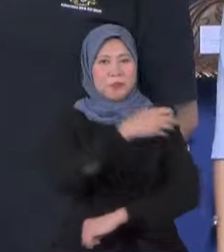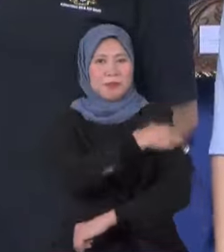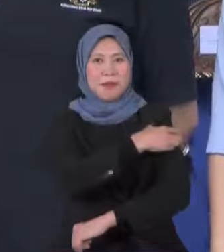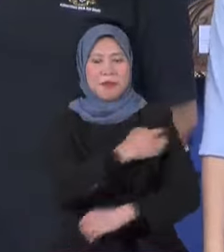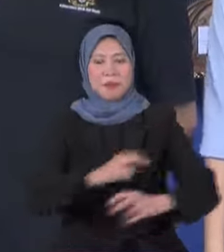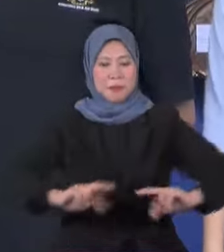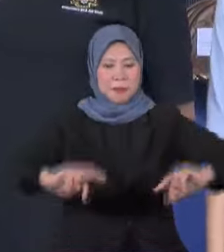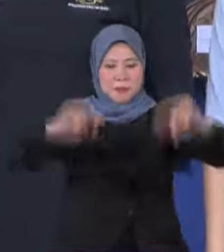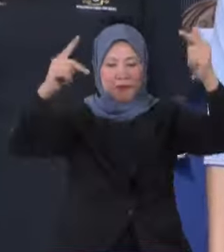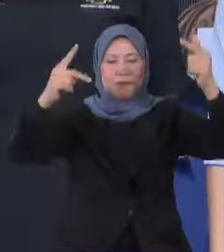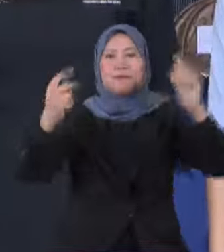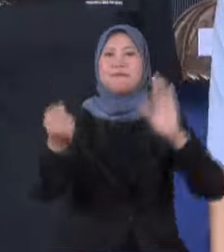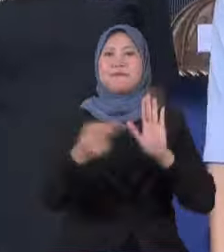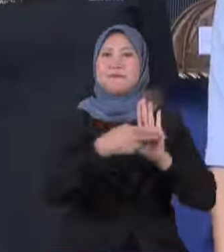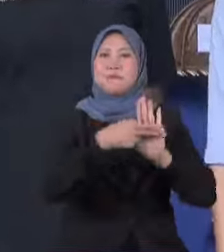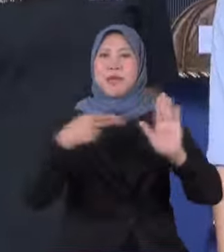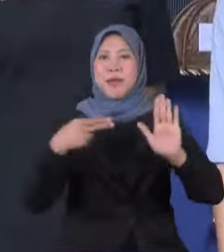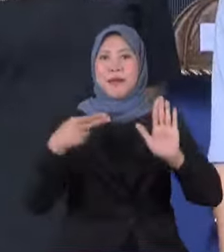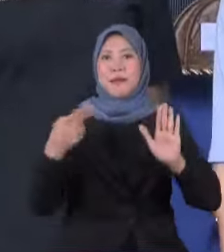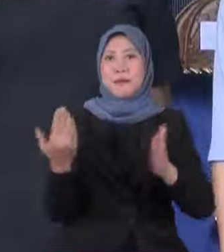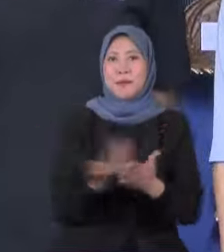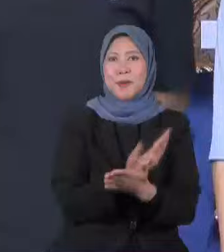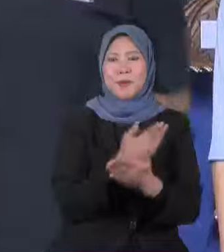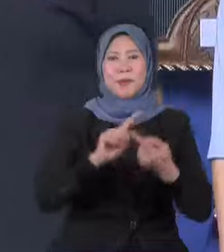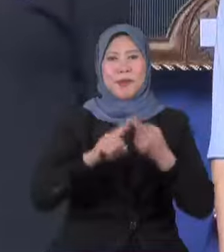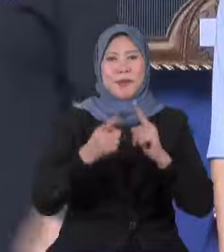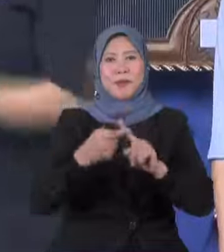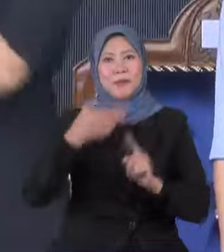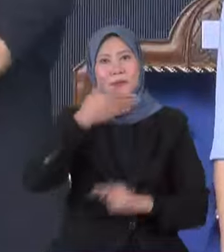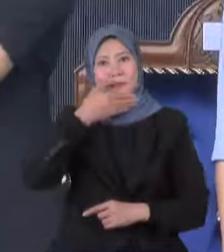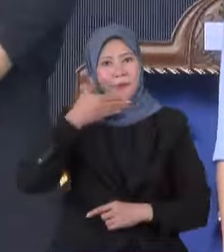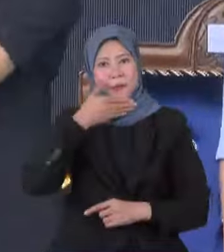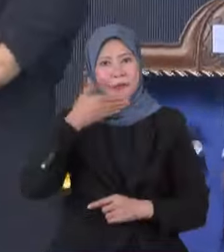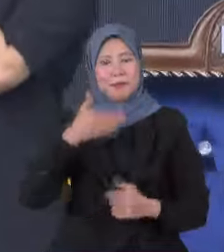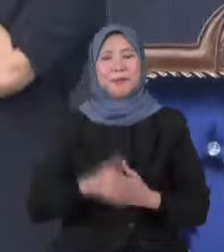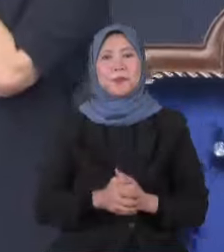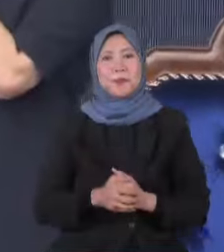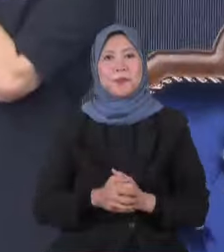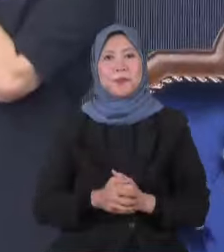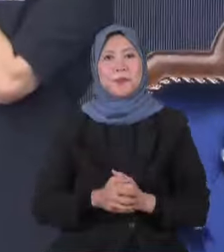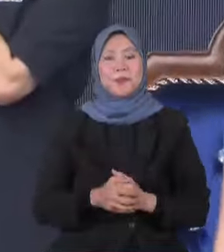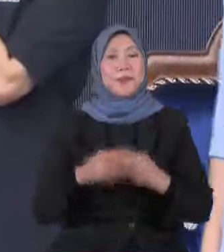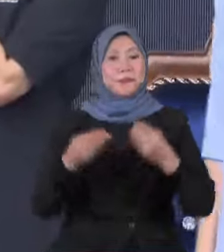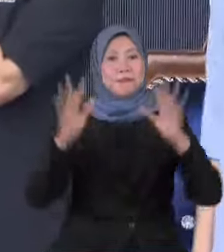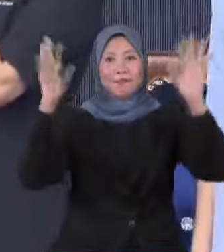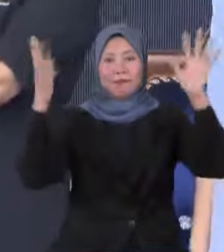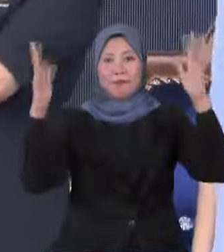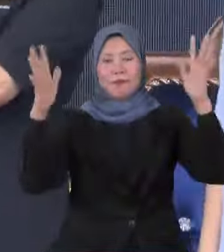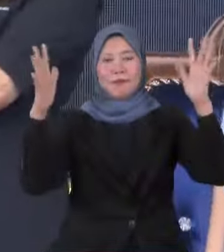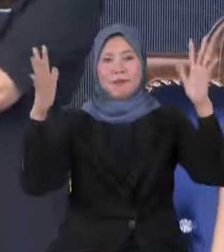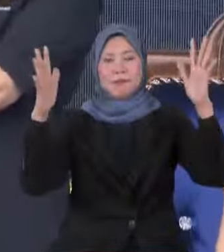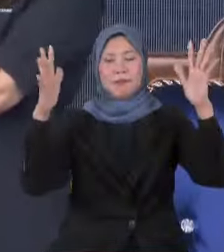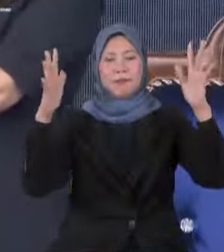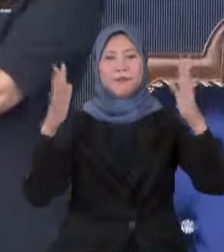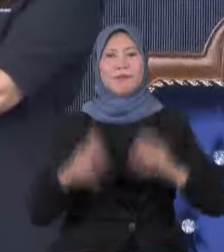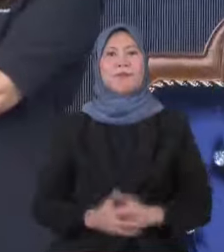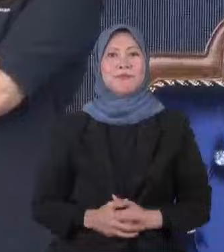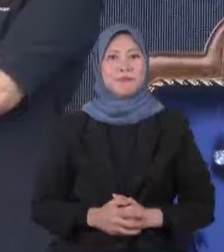dan mengangkat penjenamaan semula rakan muda pada hari ini. Sekali lagi, kita berikan satu tepukan yang